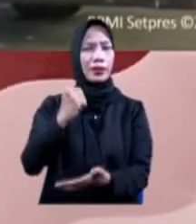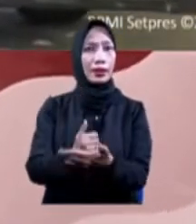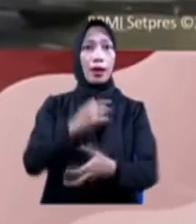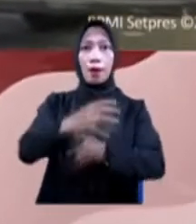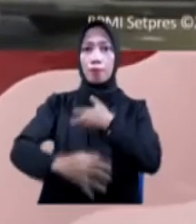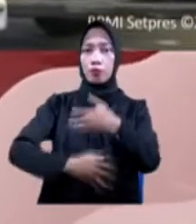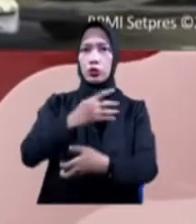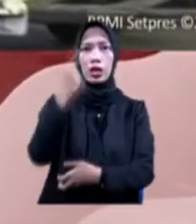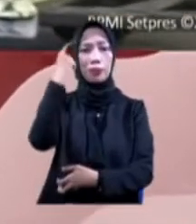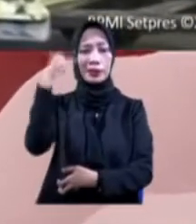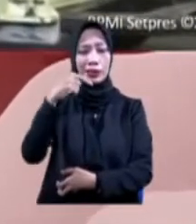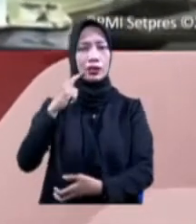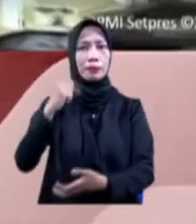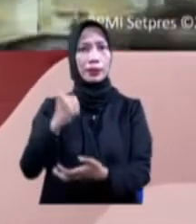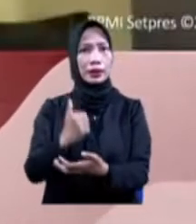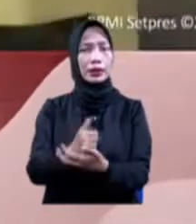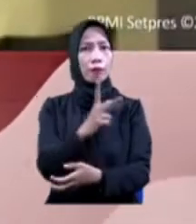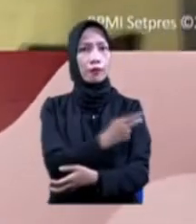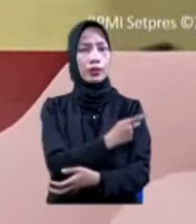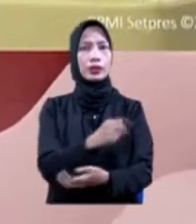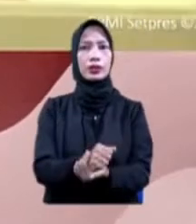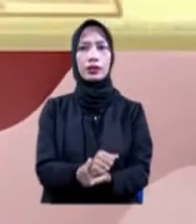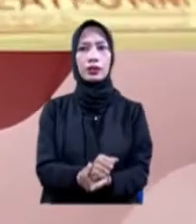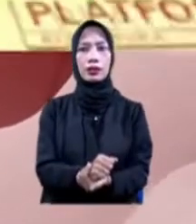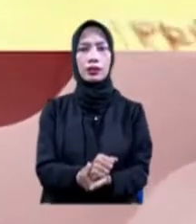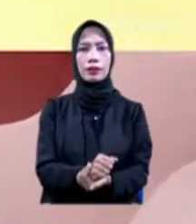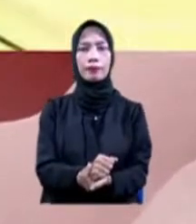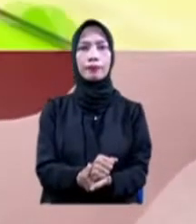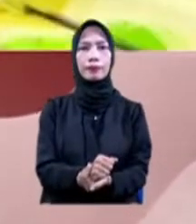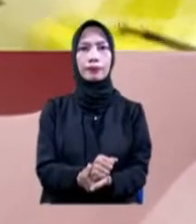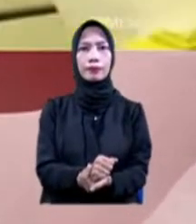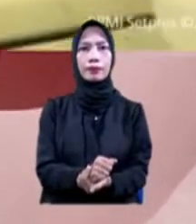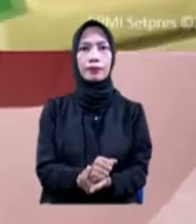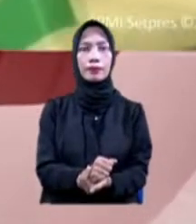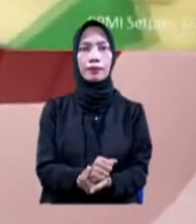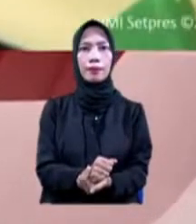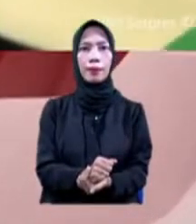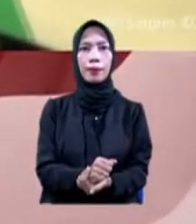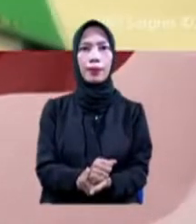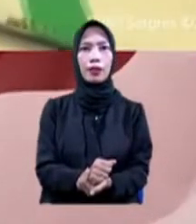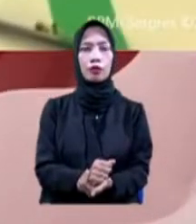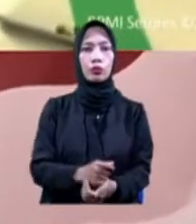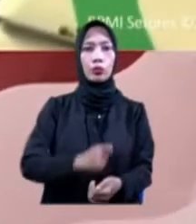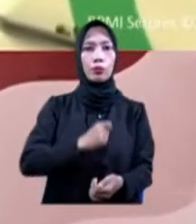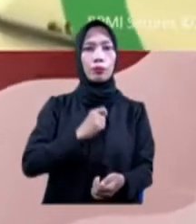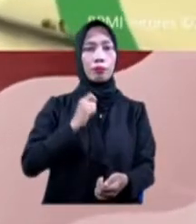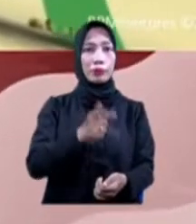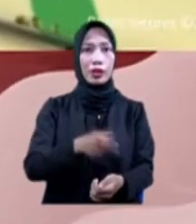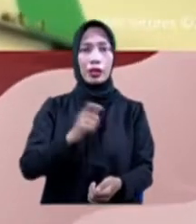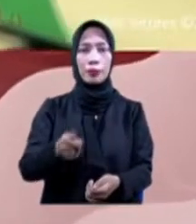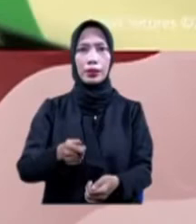pentingnya ini dan melihat juga banyaknya sudah biaya yang sudah dikeluarkan dalam rangka pengendalian COVID melalui